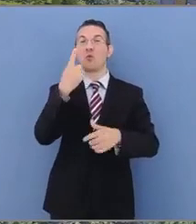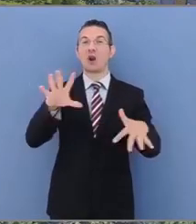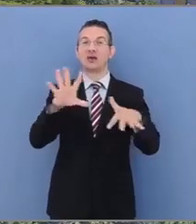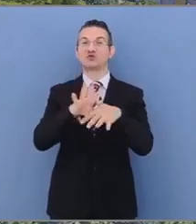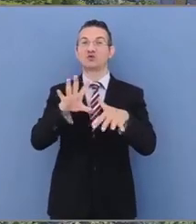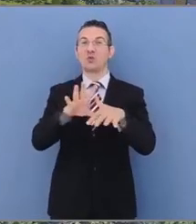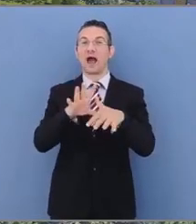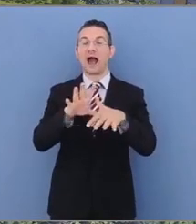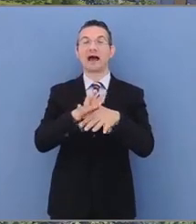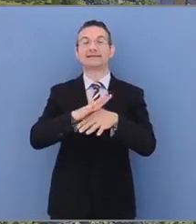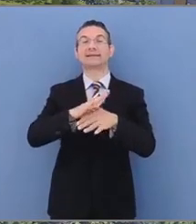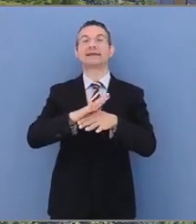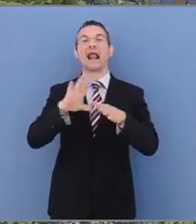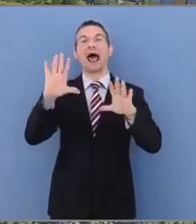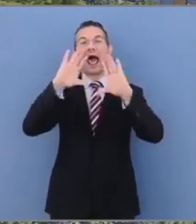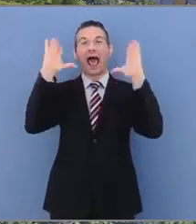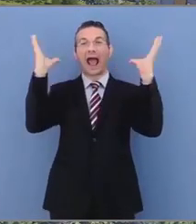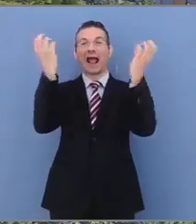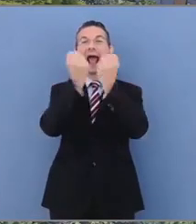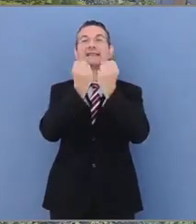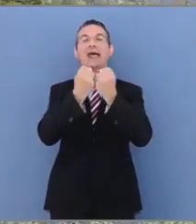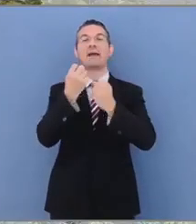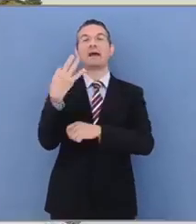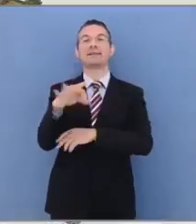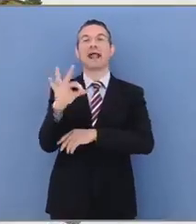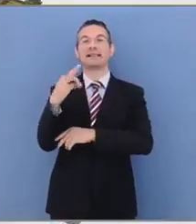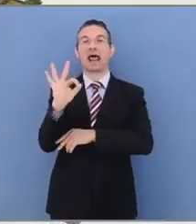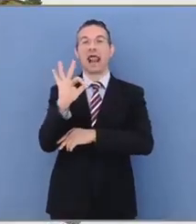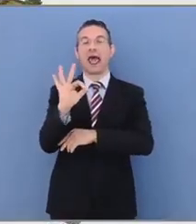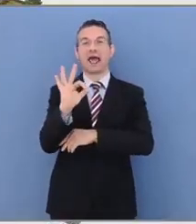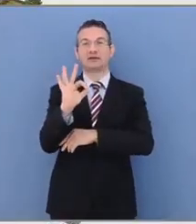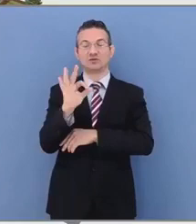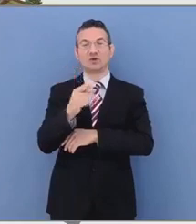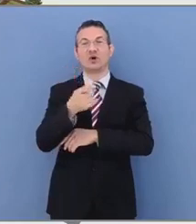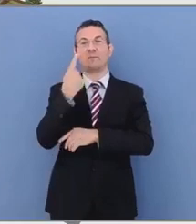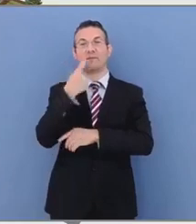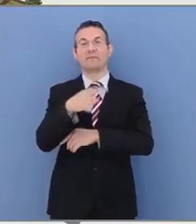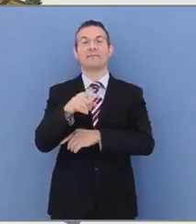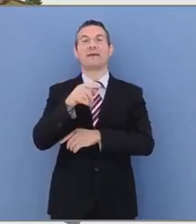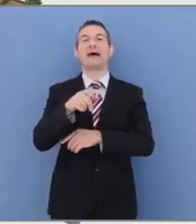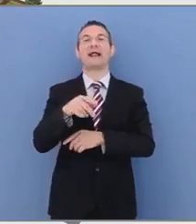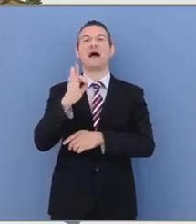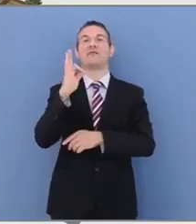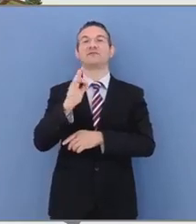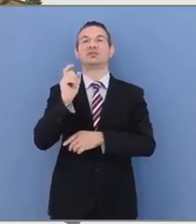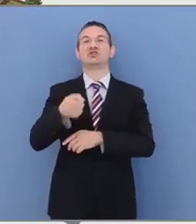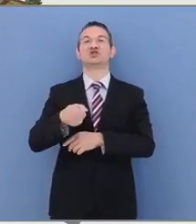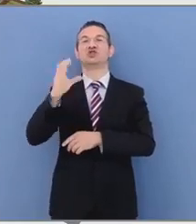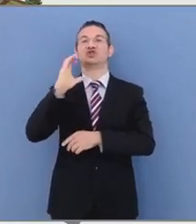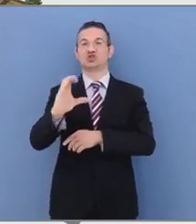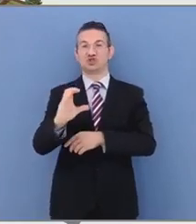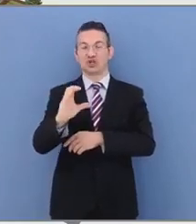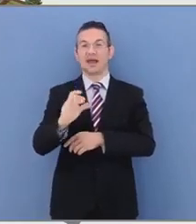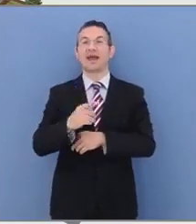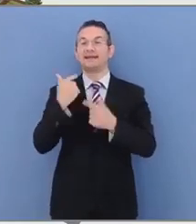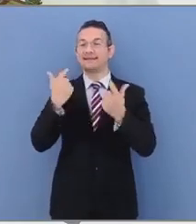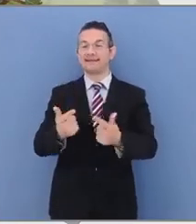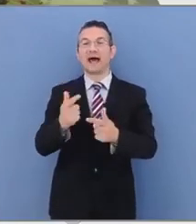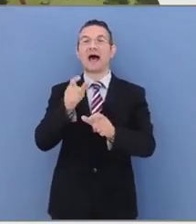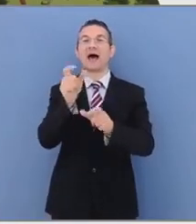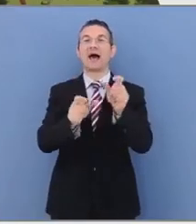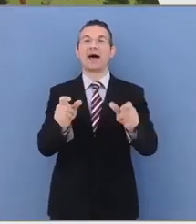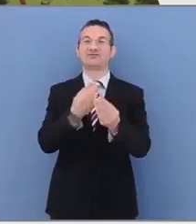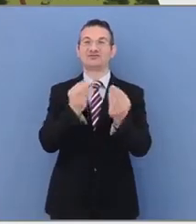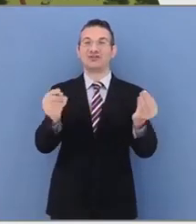Talento al torneo federale della FIGC, e far sognare i nostri ragazzi e farli giocare e tenere la scuola calcio non soltanto